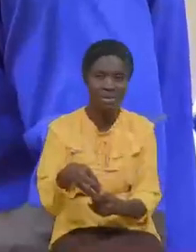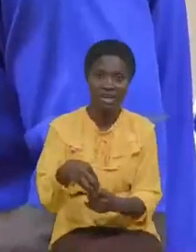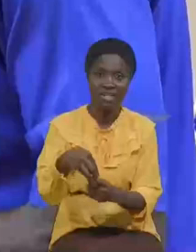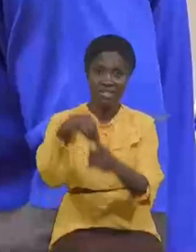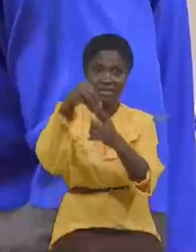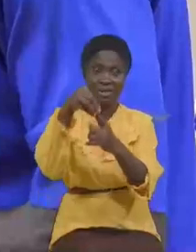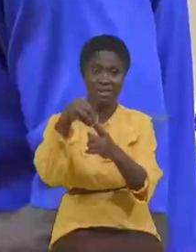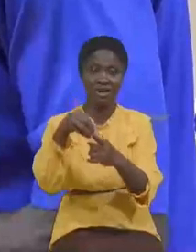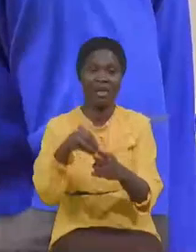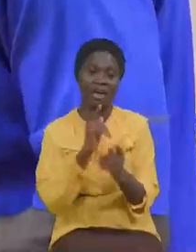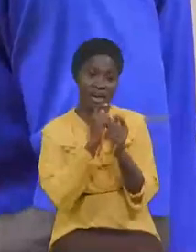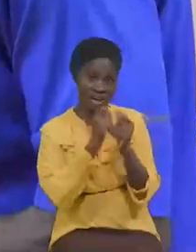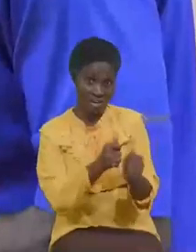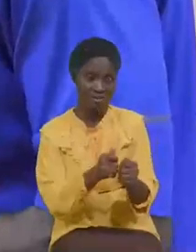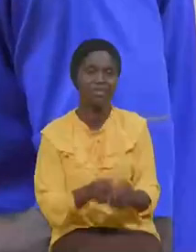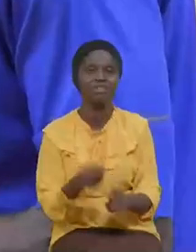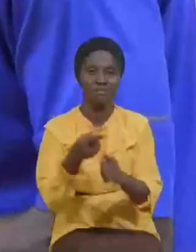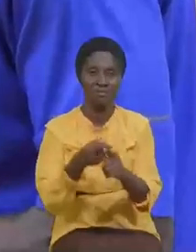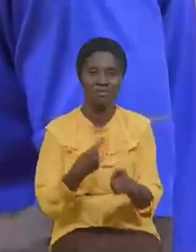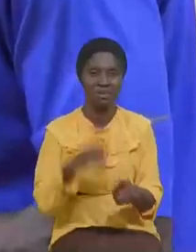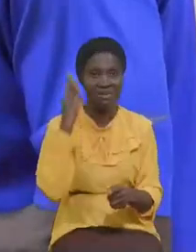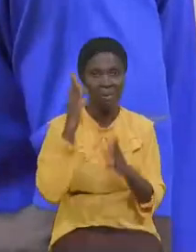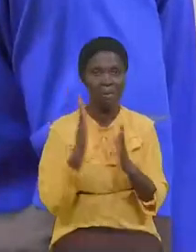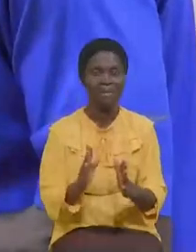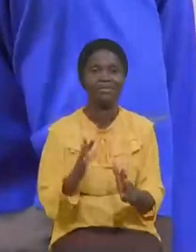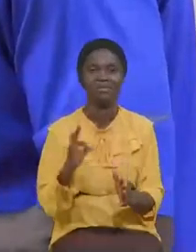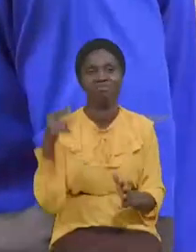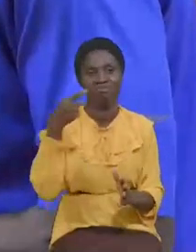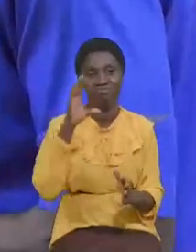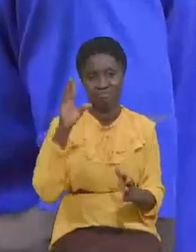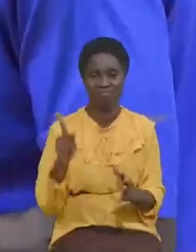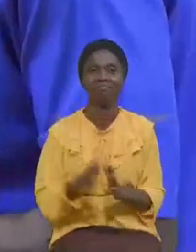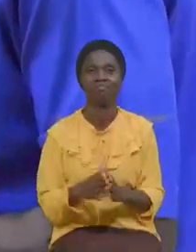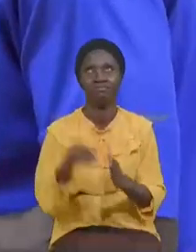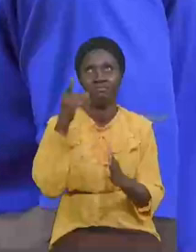un paquet venant de l'organisateur.